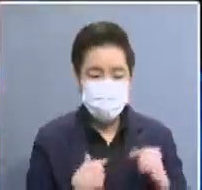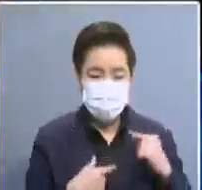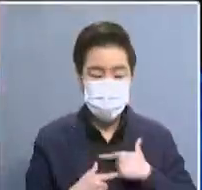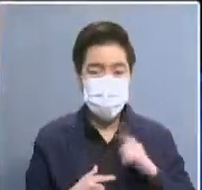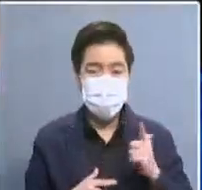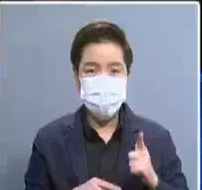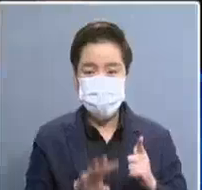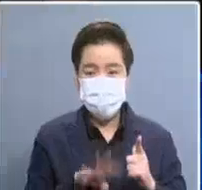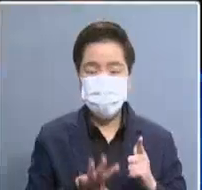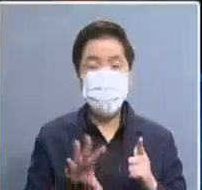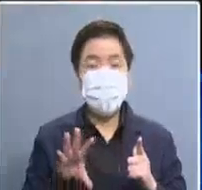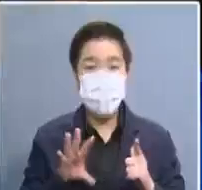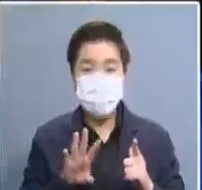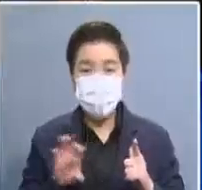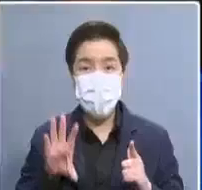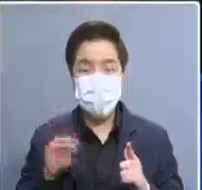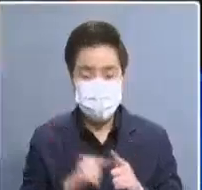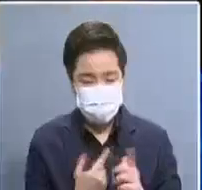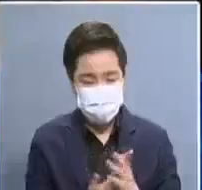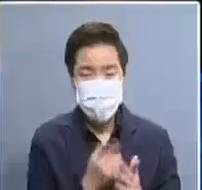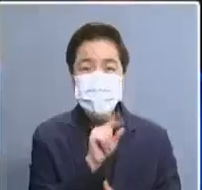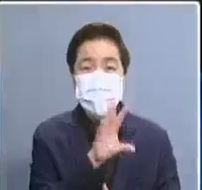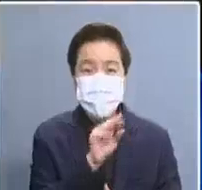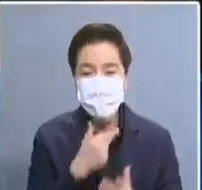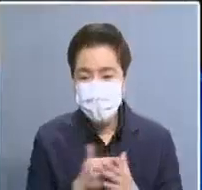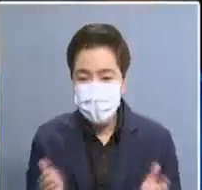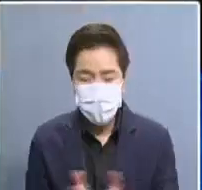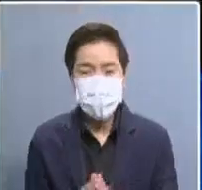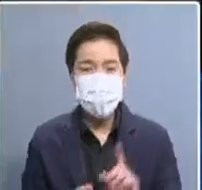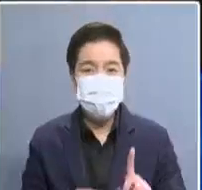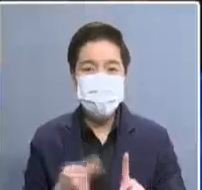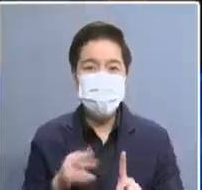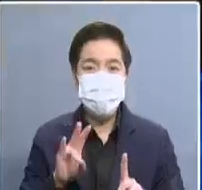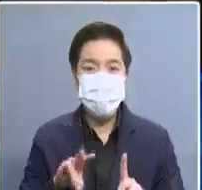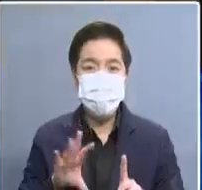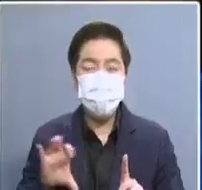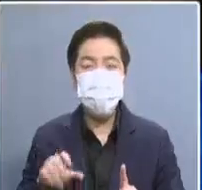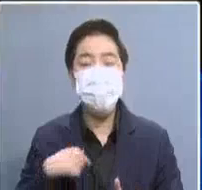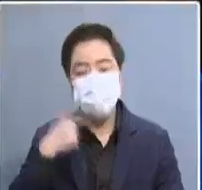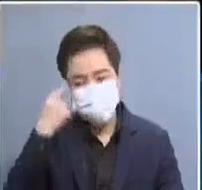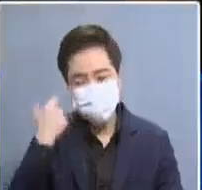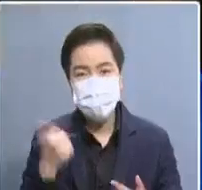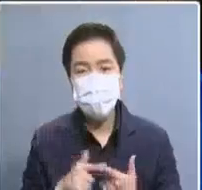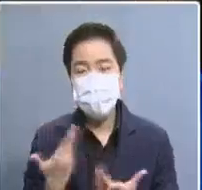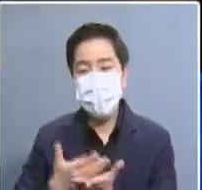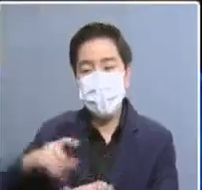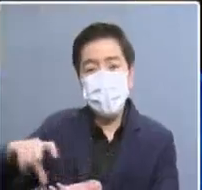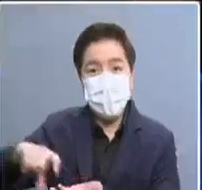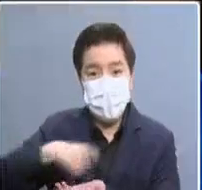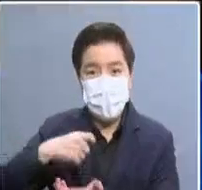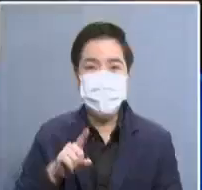คำเพิ่มเป็นน้ำหนัก 1บาทนะรวมแล้วนะคะ 17500บาทที่ทางผู้เสียหายเนี่ยโอนเงิน